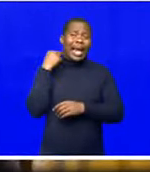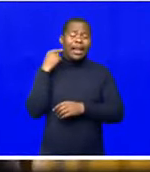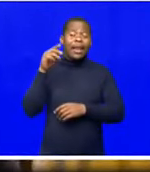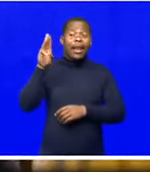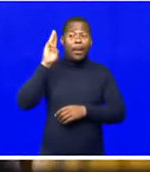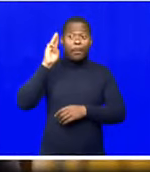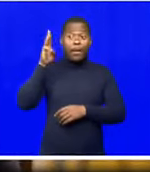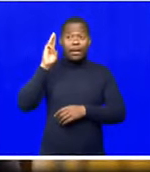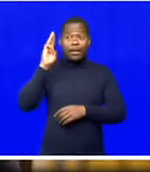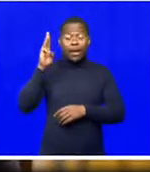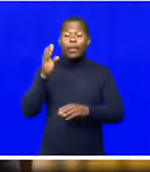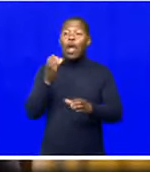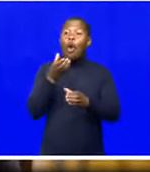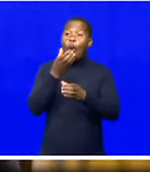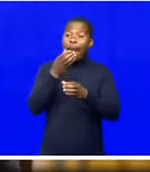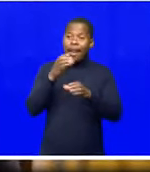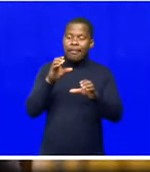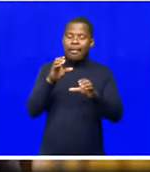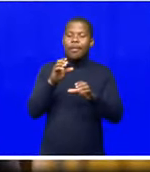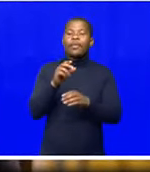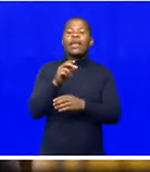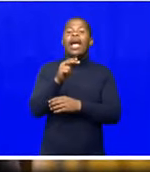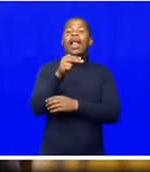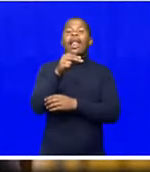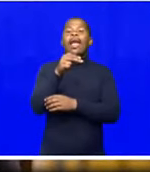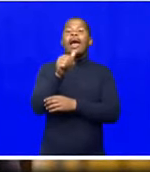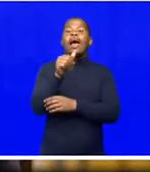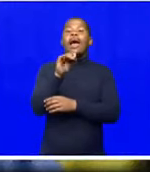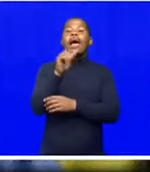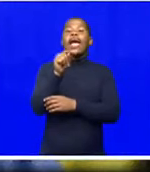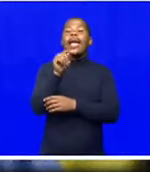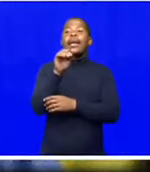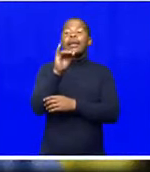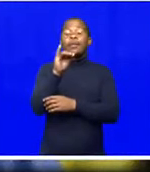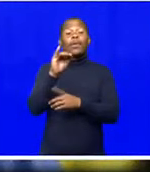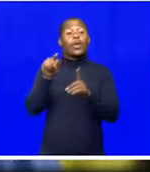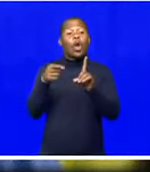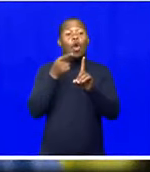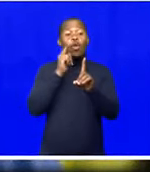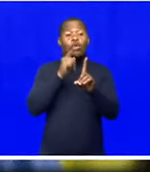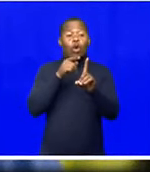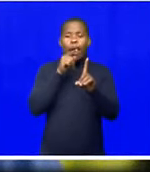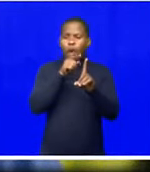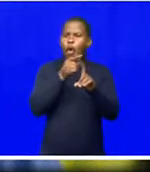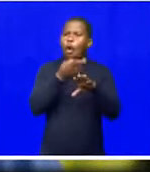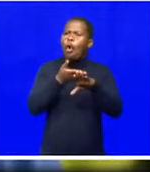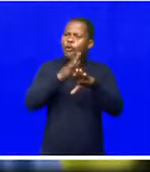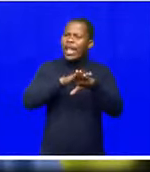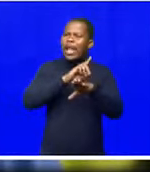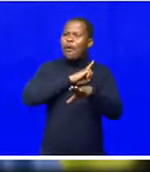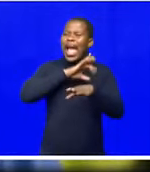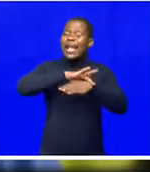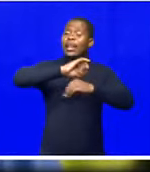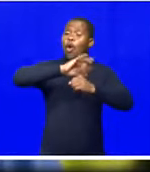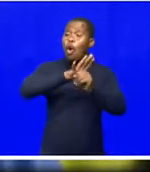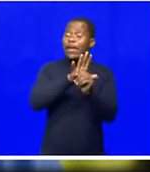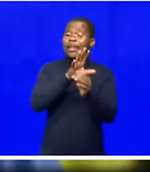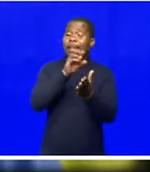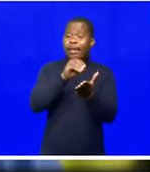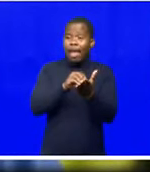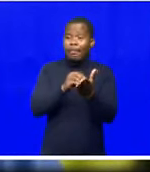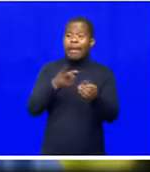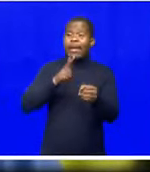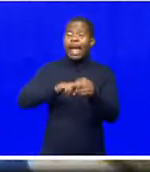kwamengameli welive leHaiti Jovenel Moise soshoniwe kanti ubulewe ngumkhuhlane i-COVID-19.